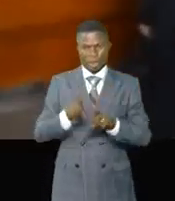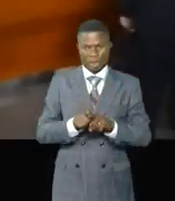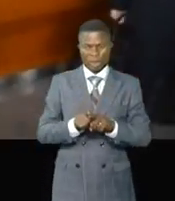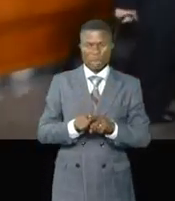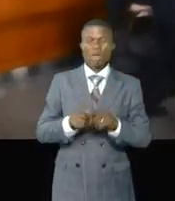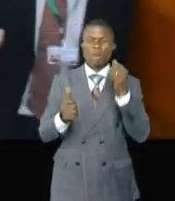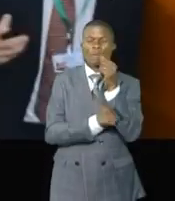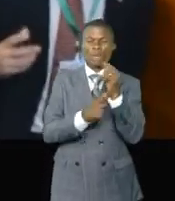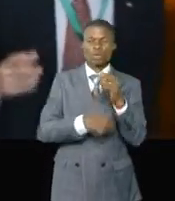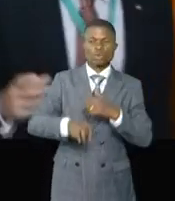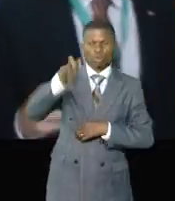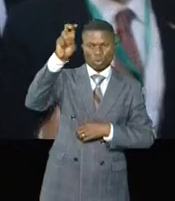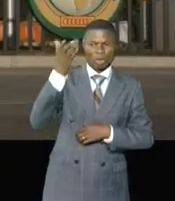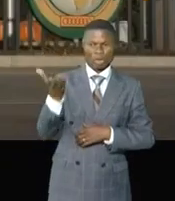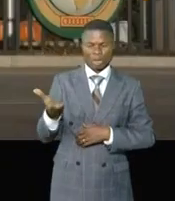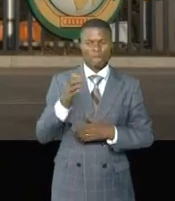mutation.